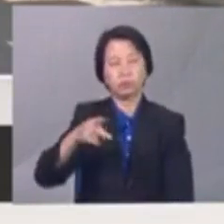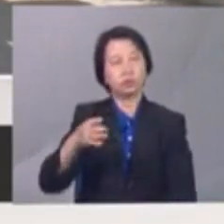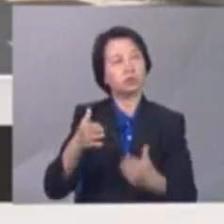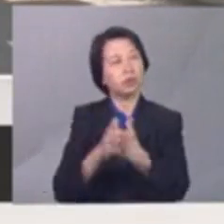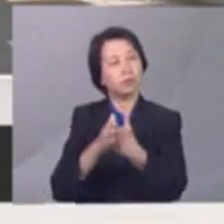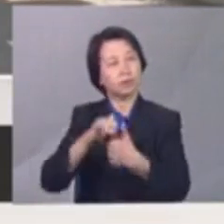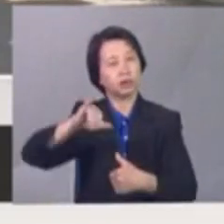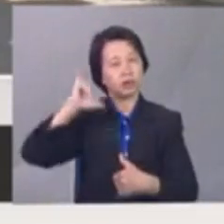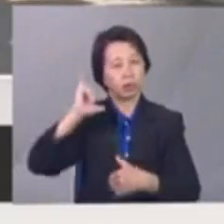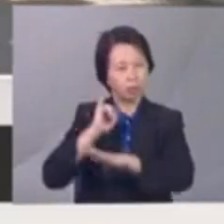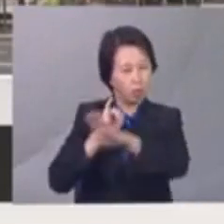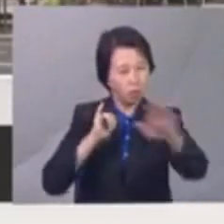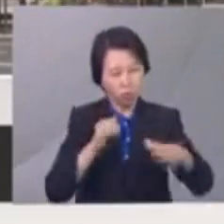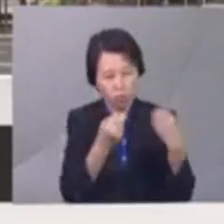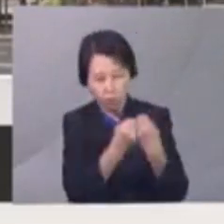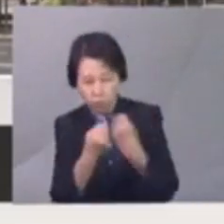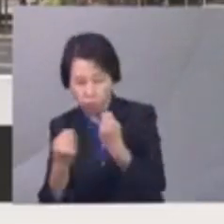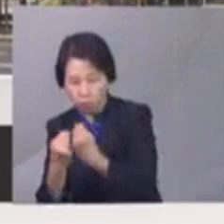seramai